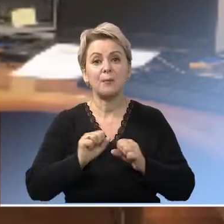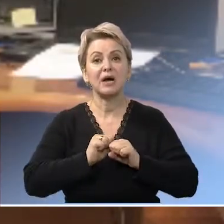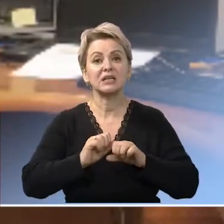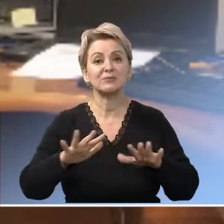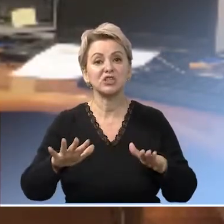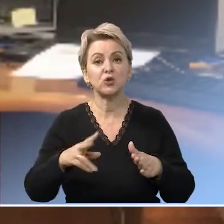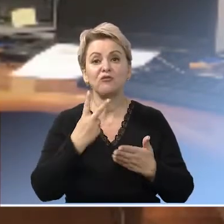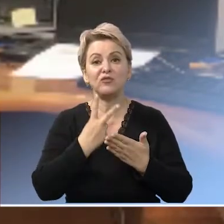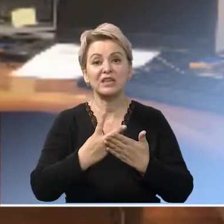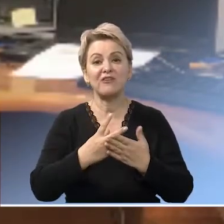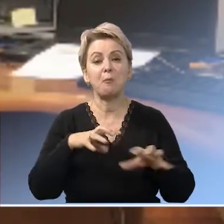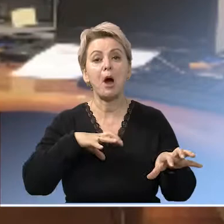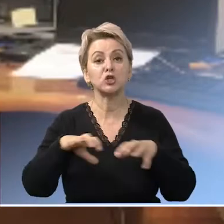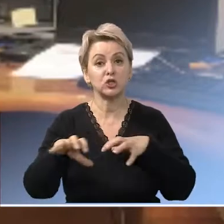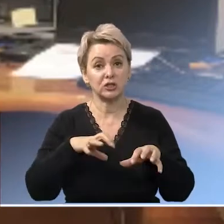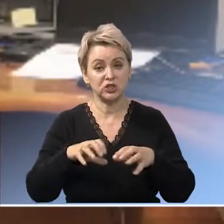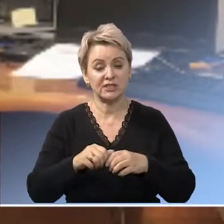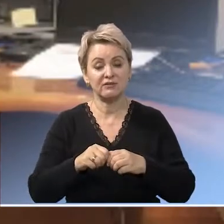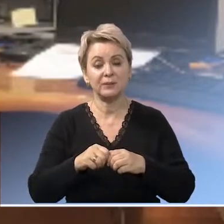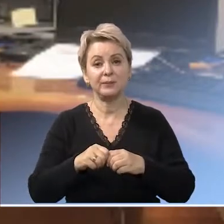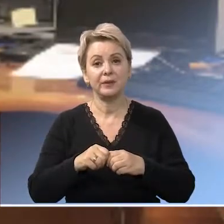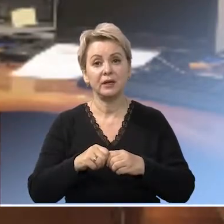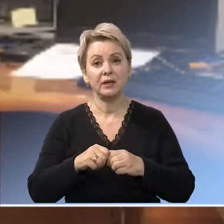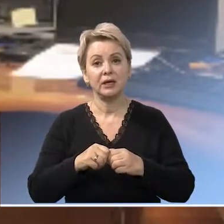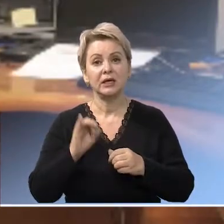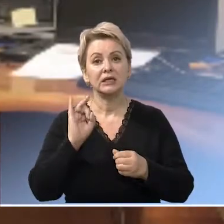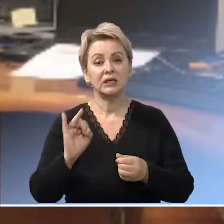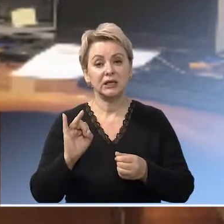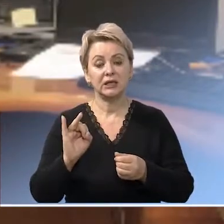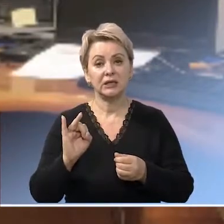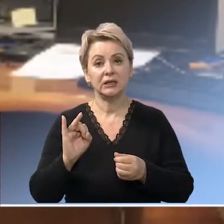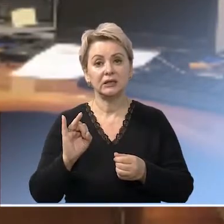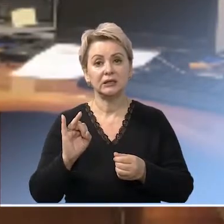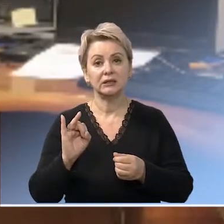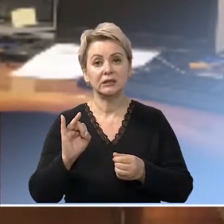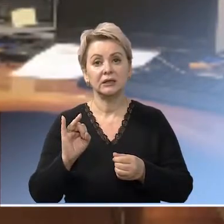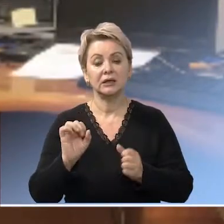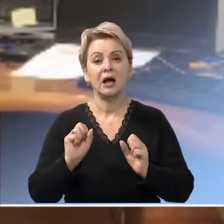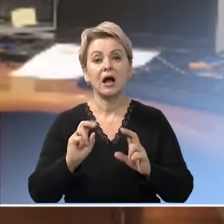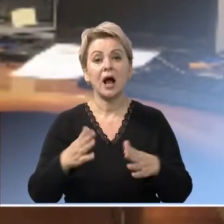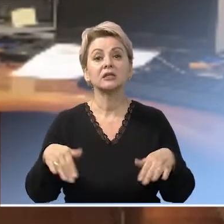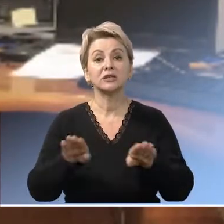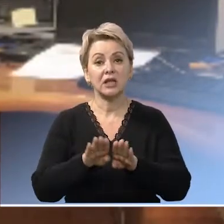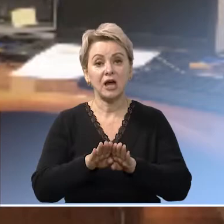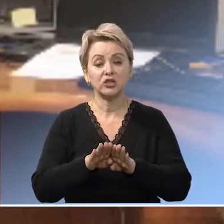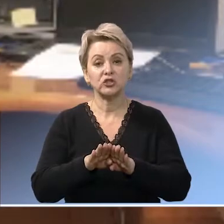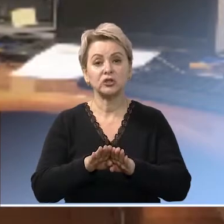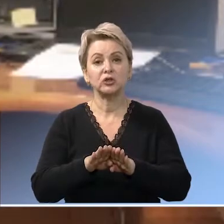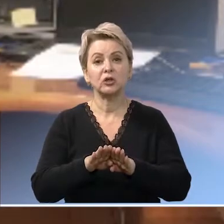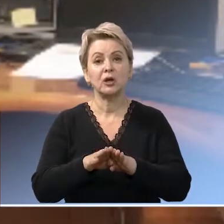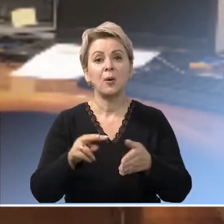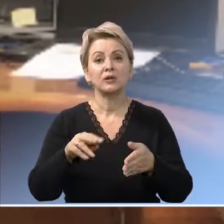из таких распространенных видов мошенничества. И как также один